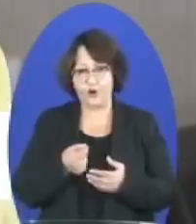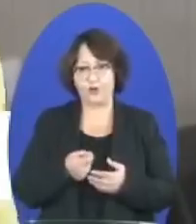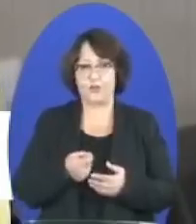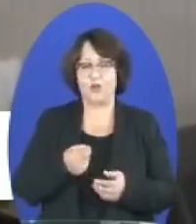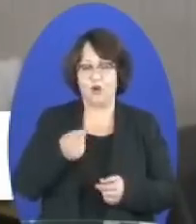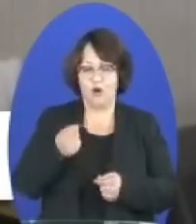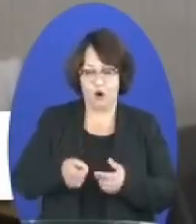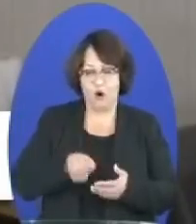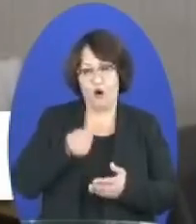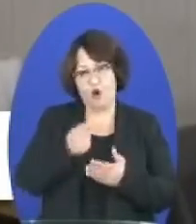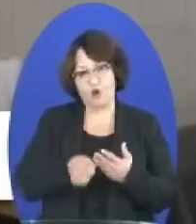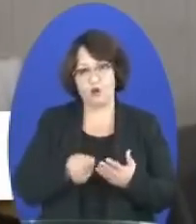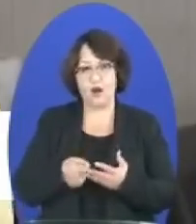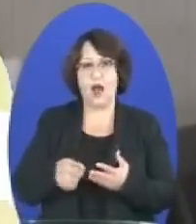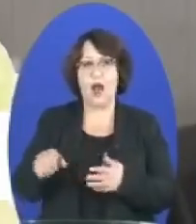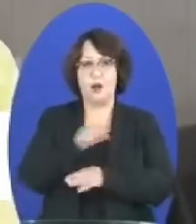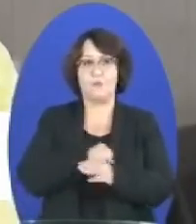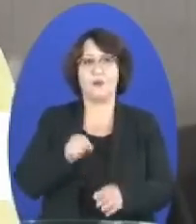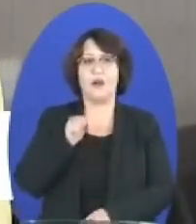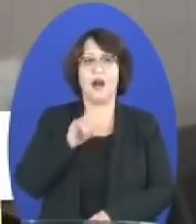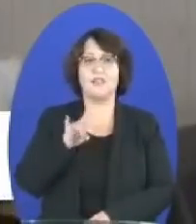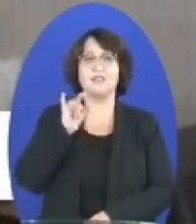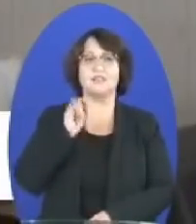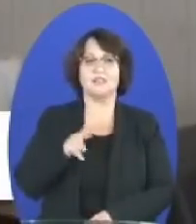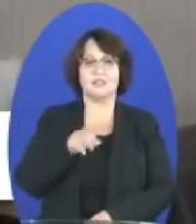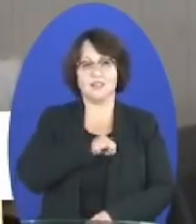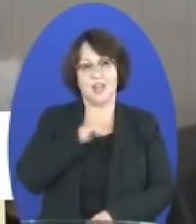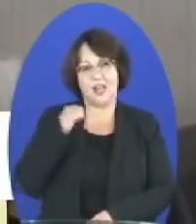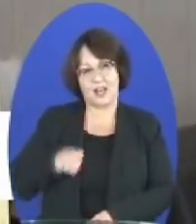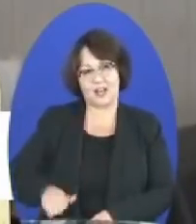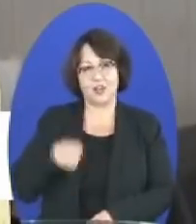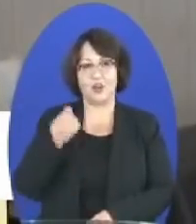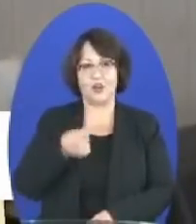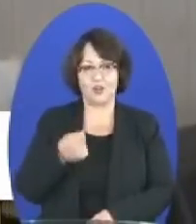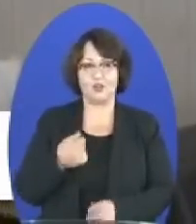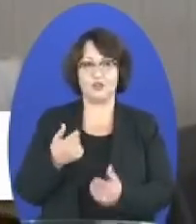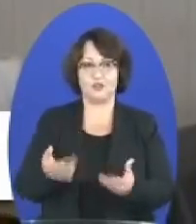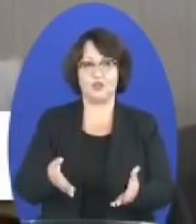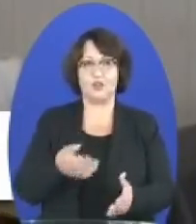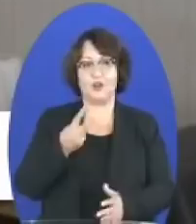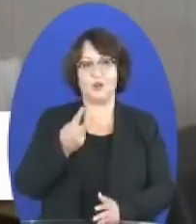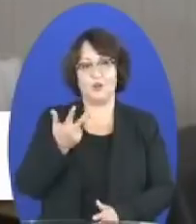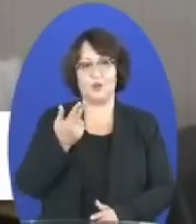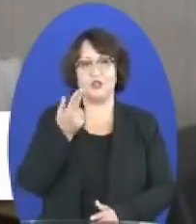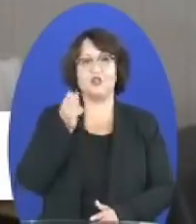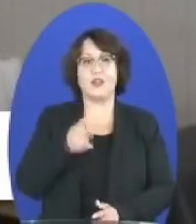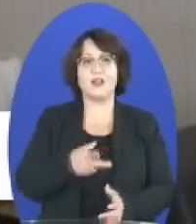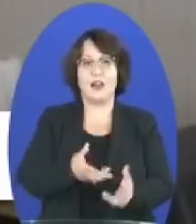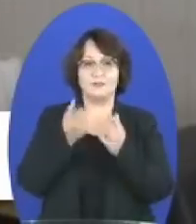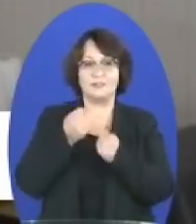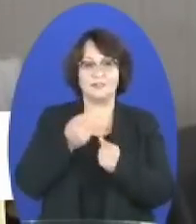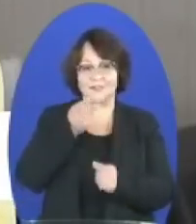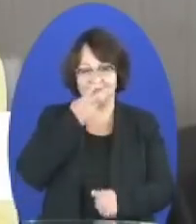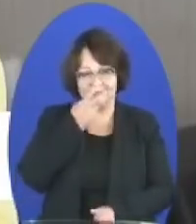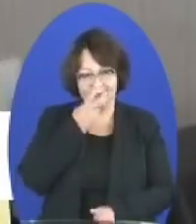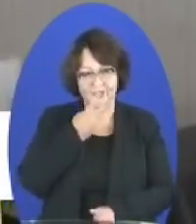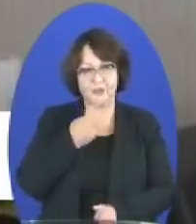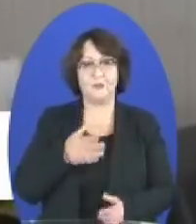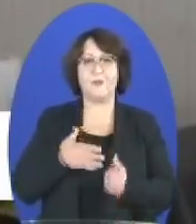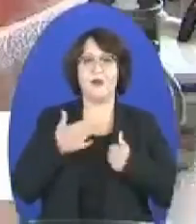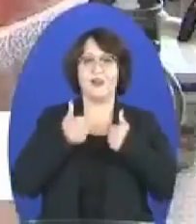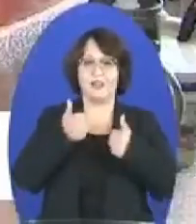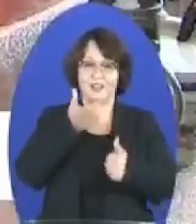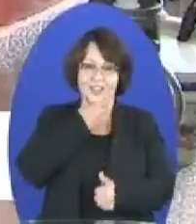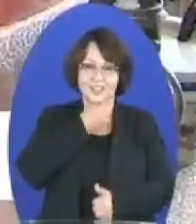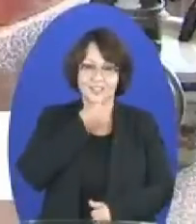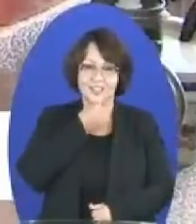Одоо бүхний цол аймгийн арслан авсан дээлийн уралсаа одоо тэрэн дээрээ 2-3 цол авчлаа гэд хэлж хахад бас надад бас бахархалтай